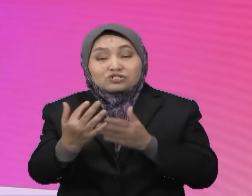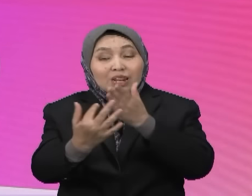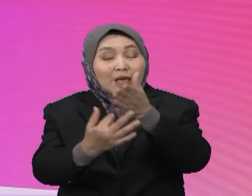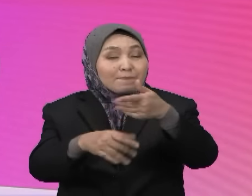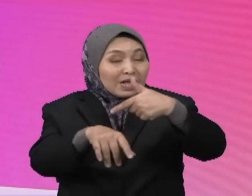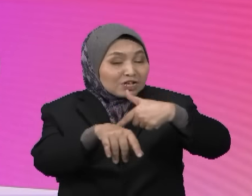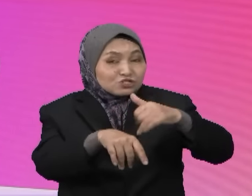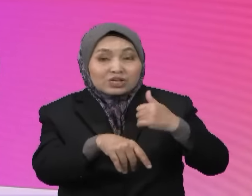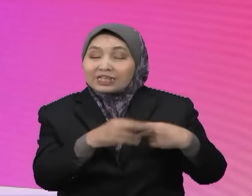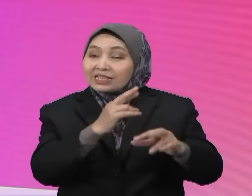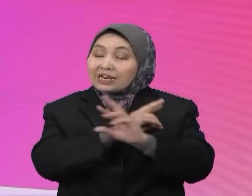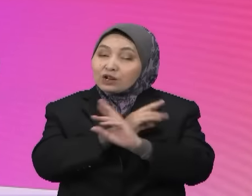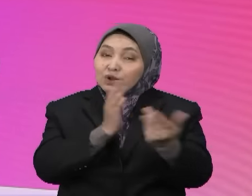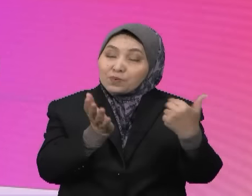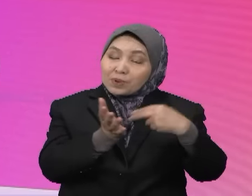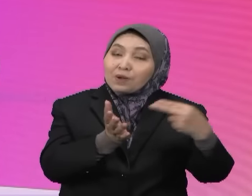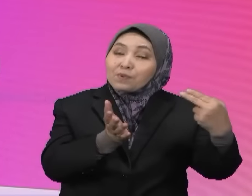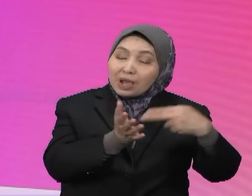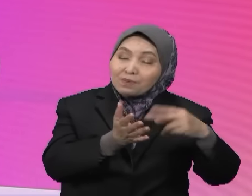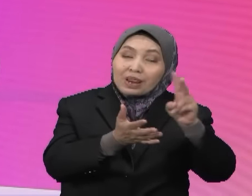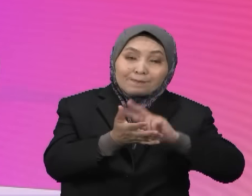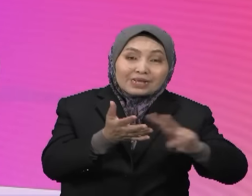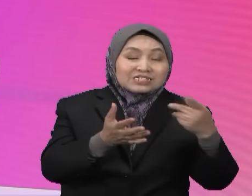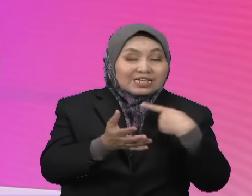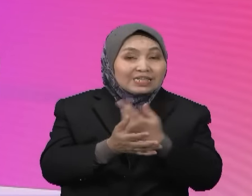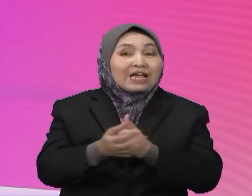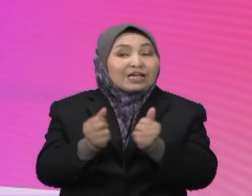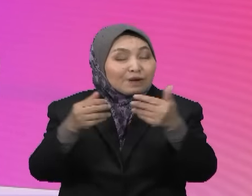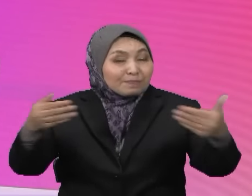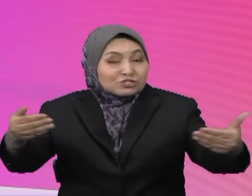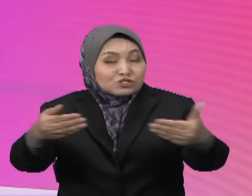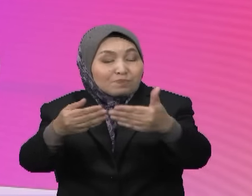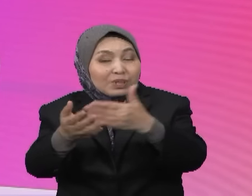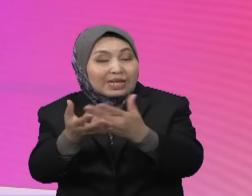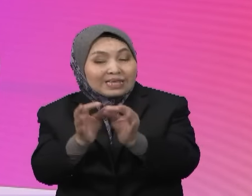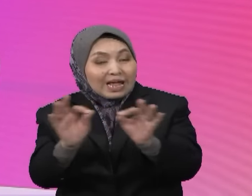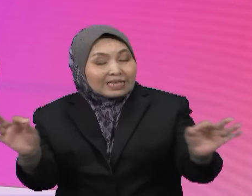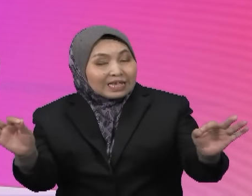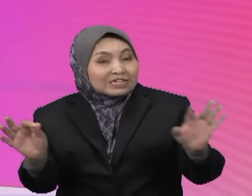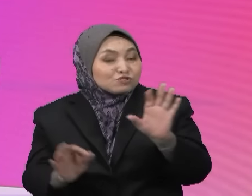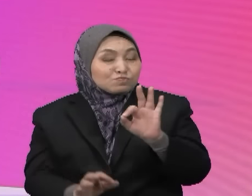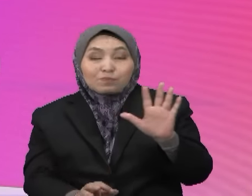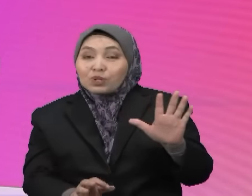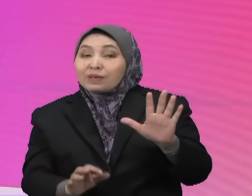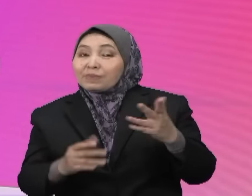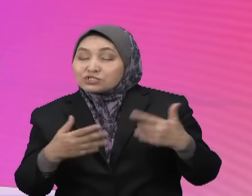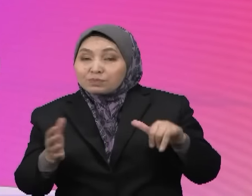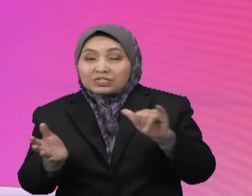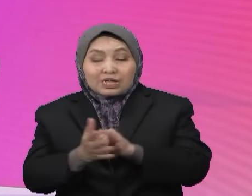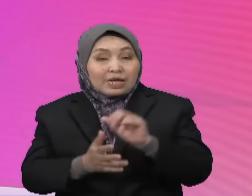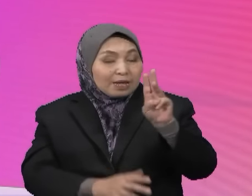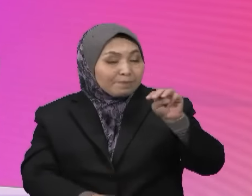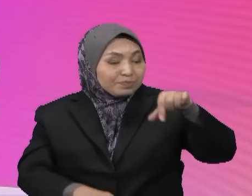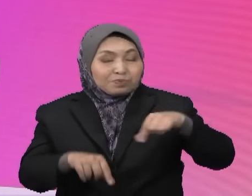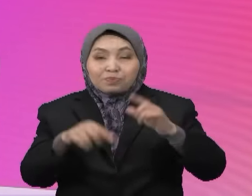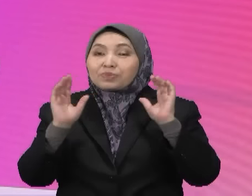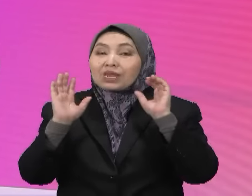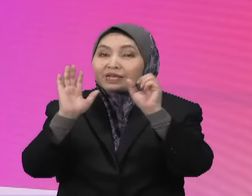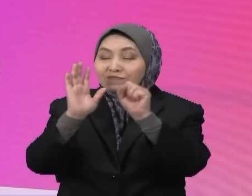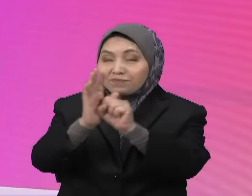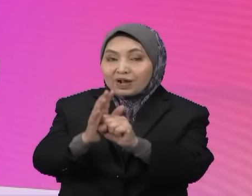ketika ni boleh kita ulang-ulang bacaan dan kita nak akan sambung lagi ayat yang 95 selepas ini. Main Quran time, Quran